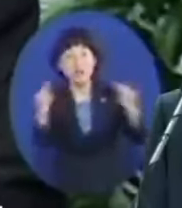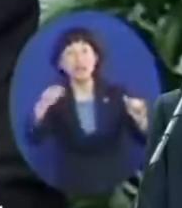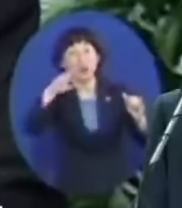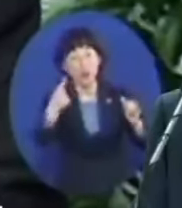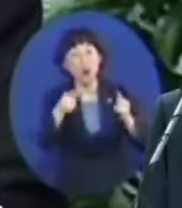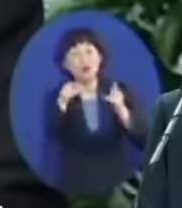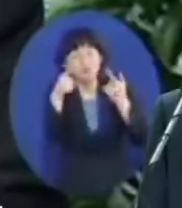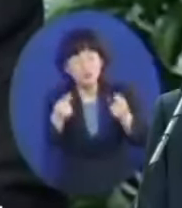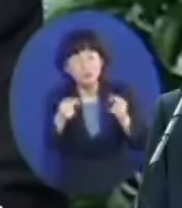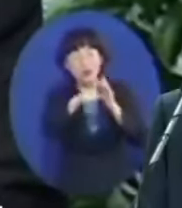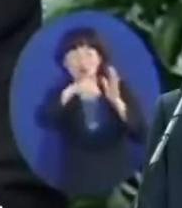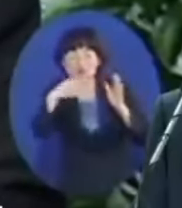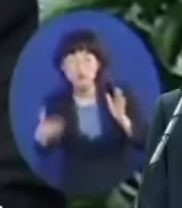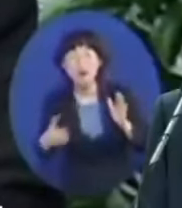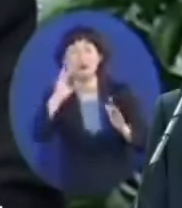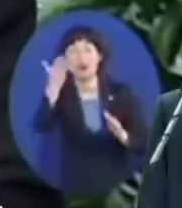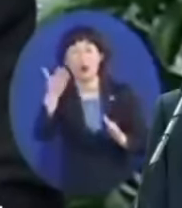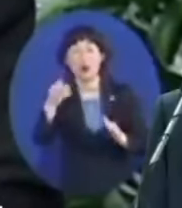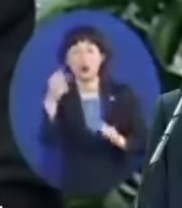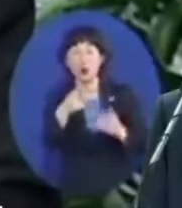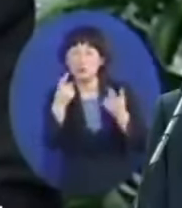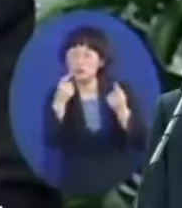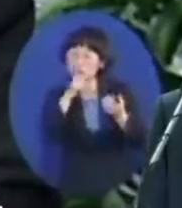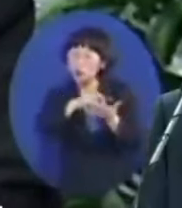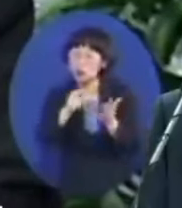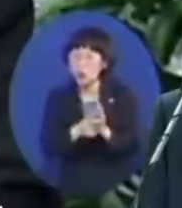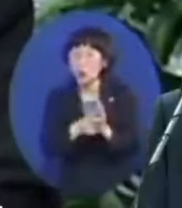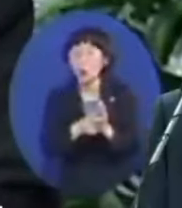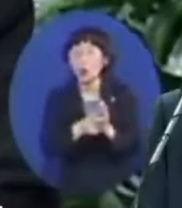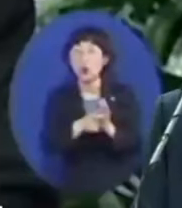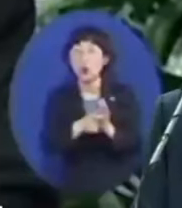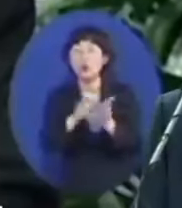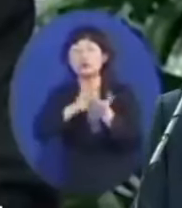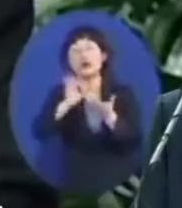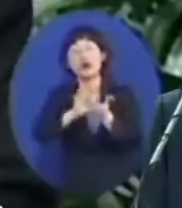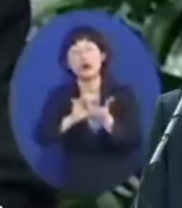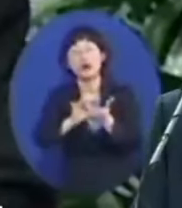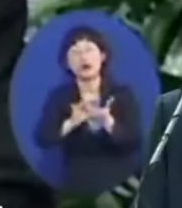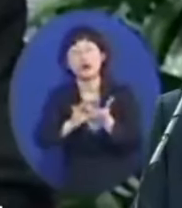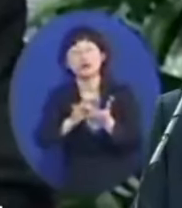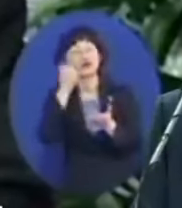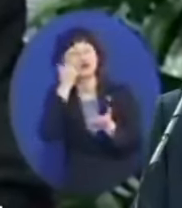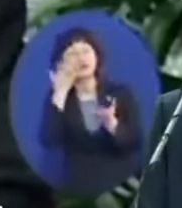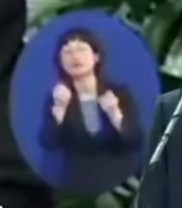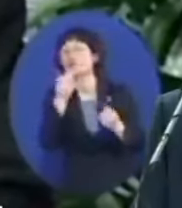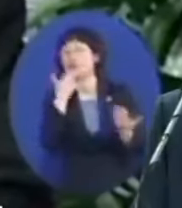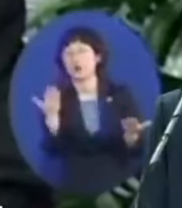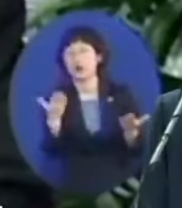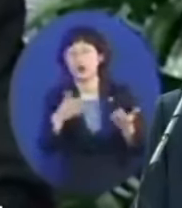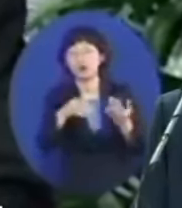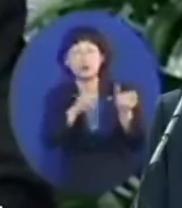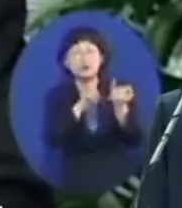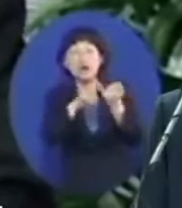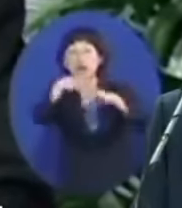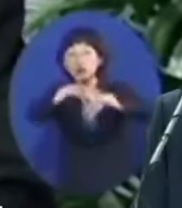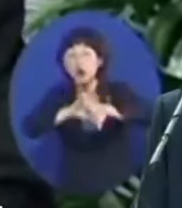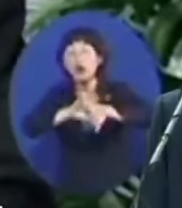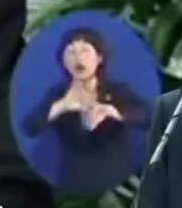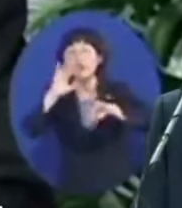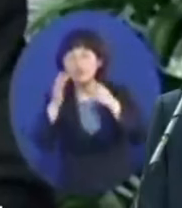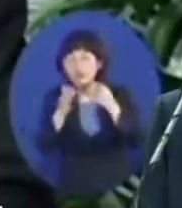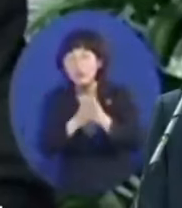그만큼 유명해지고 그만큼 하나님의 사역을 많이 할 수가 없습니다. 그는 소아마비가 됨으로 말미암아